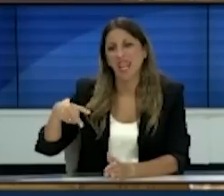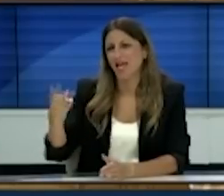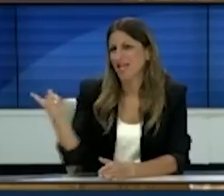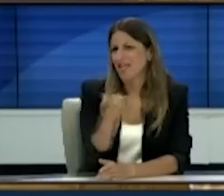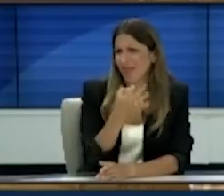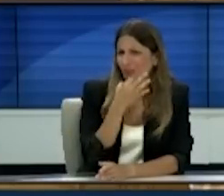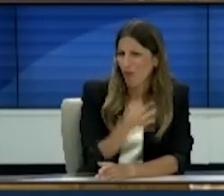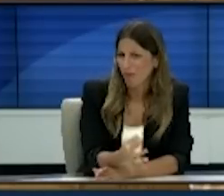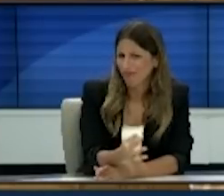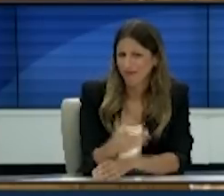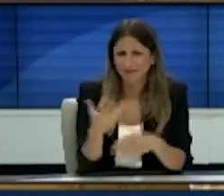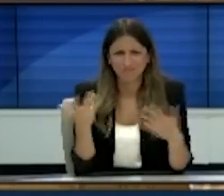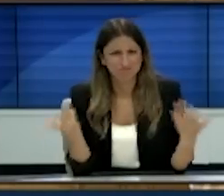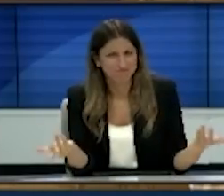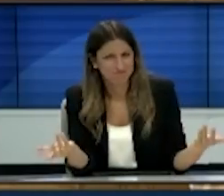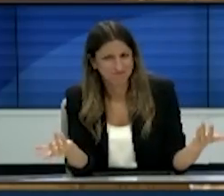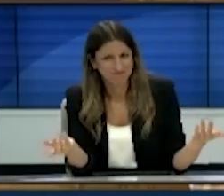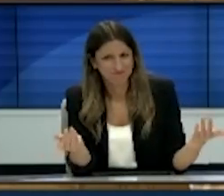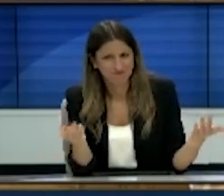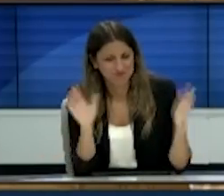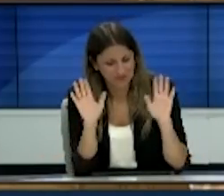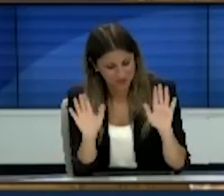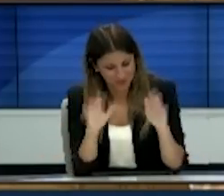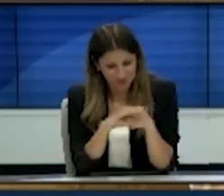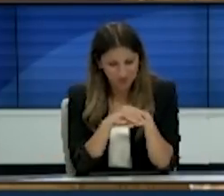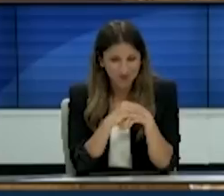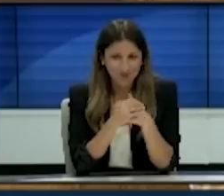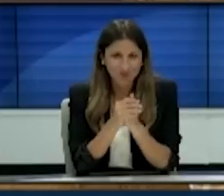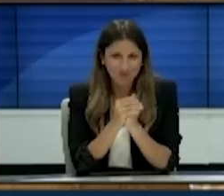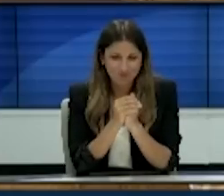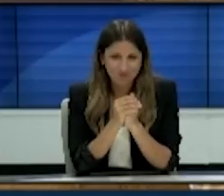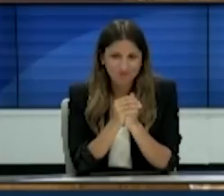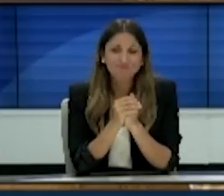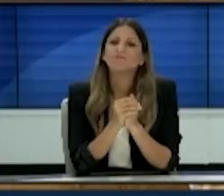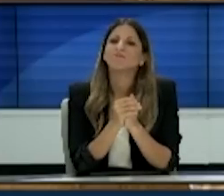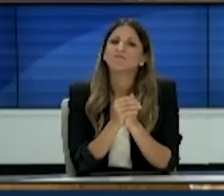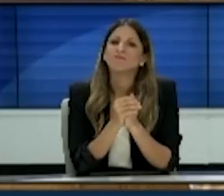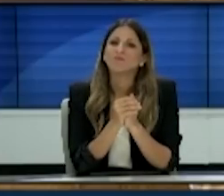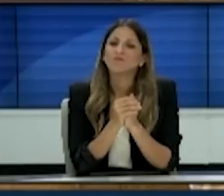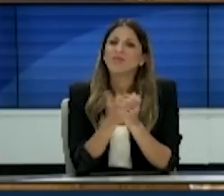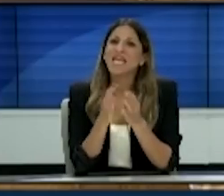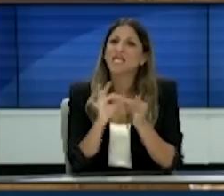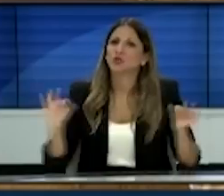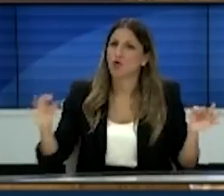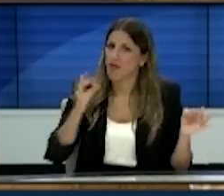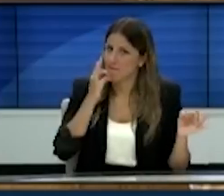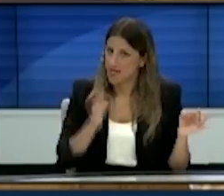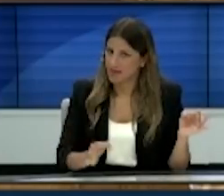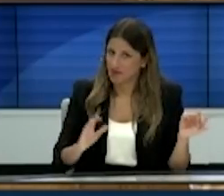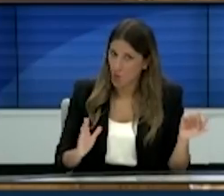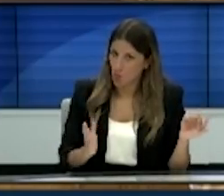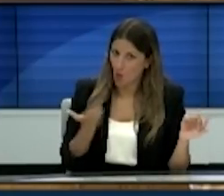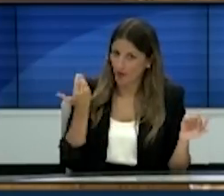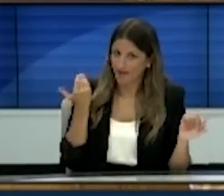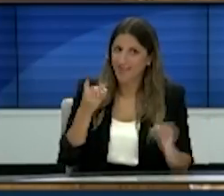σας, κύριε Τσίπρα και κύριε Μητσοτάκη. Δεν μας είπατε όμως όλη την ιστορική αλήθεια και